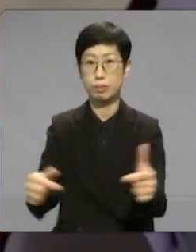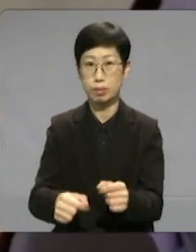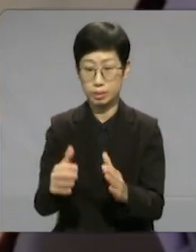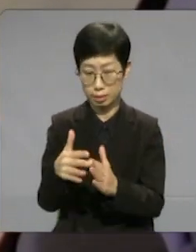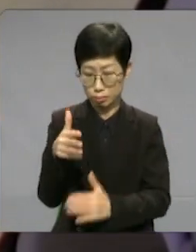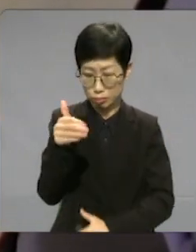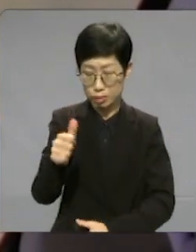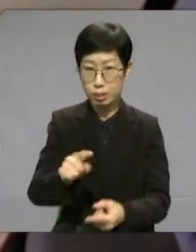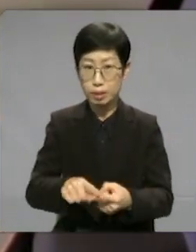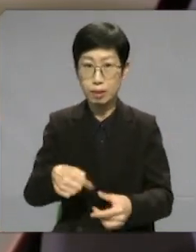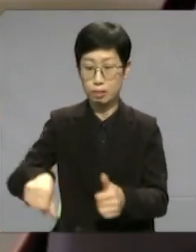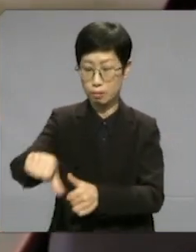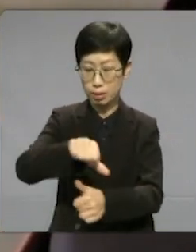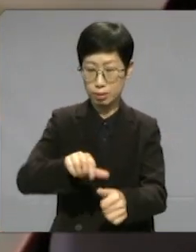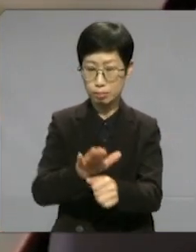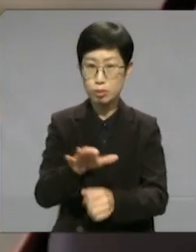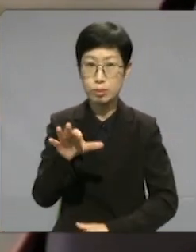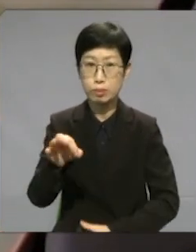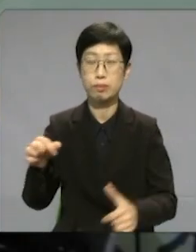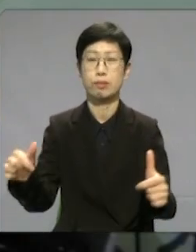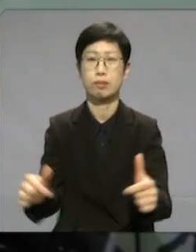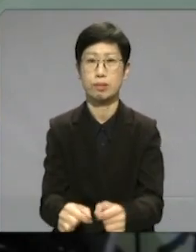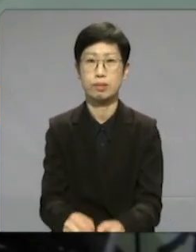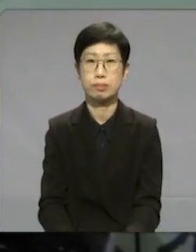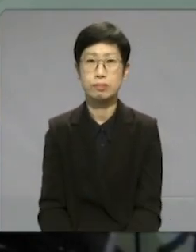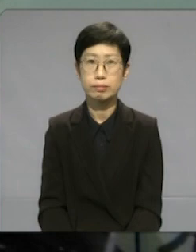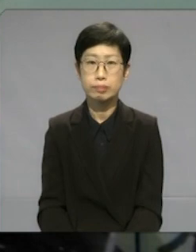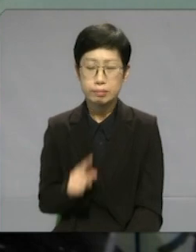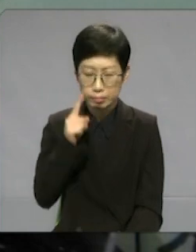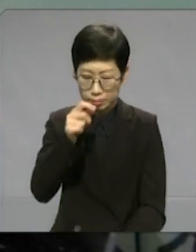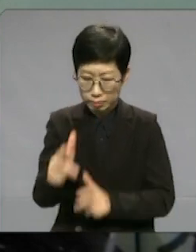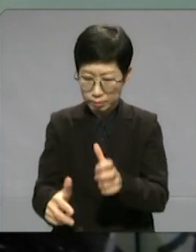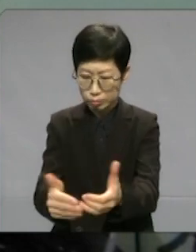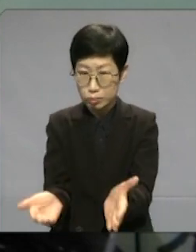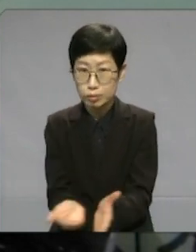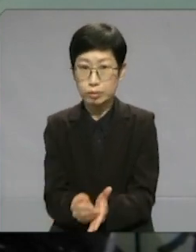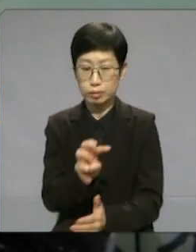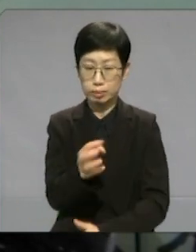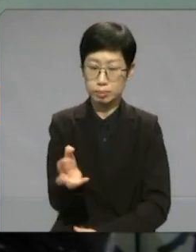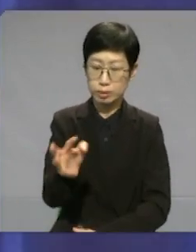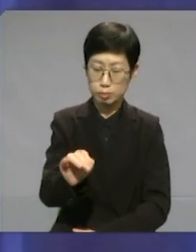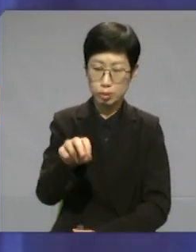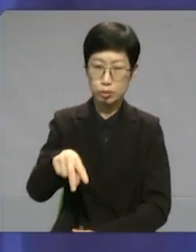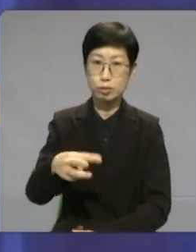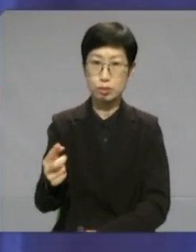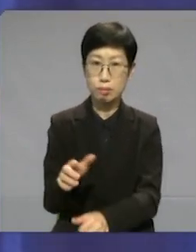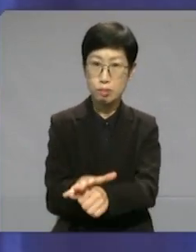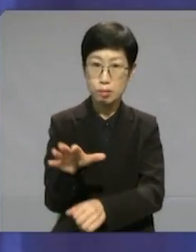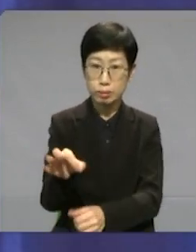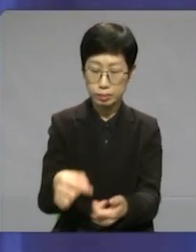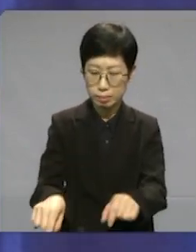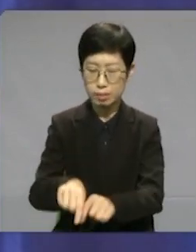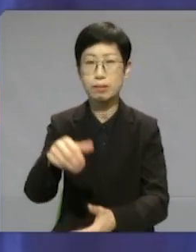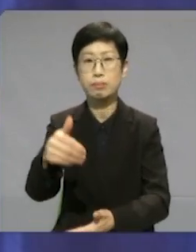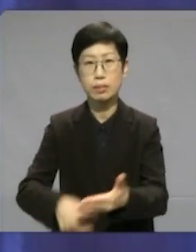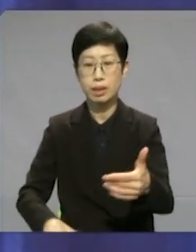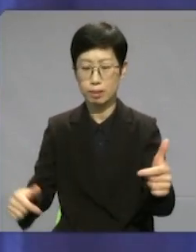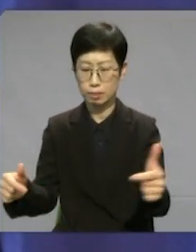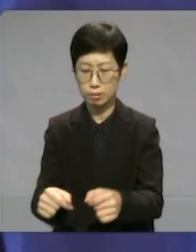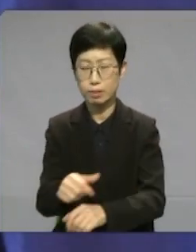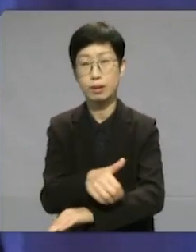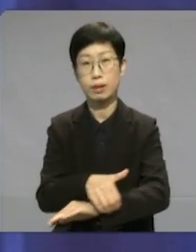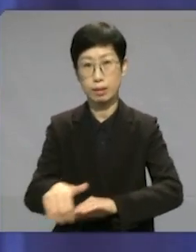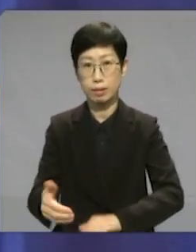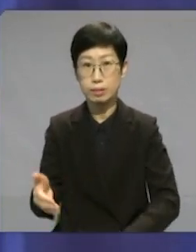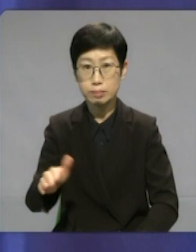대한 환경 보조금도 축소합니다. 오염산업분에 할당된 30억 유로의 보조금도 함께 깎을 예정인데요.